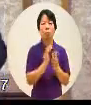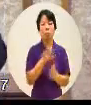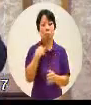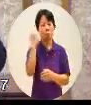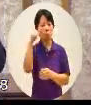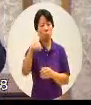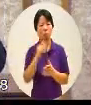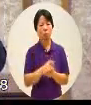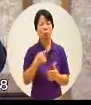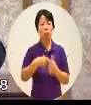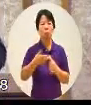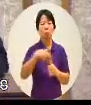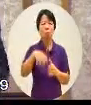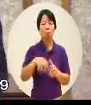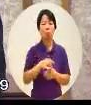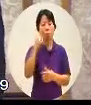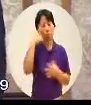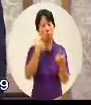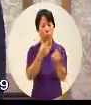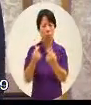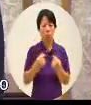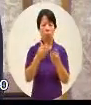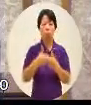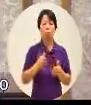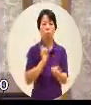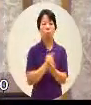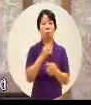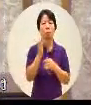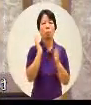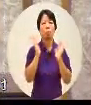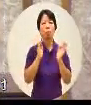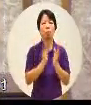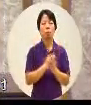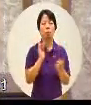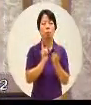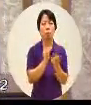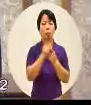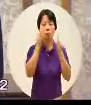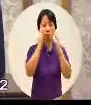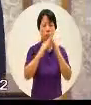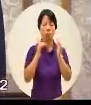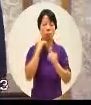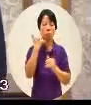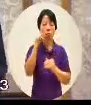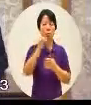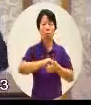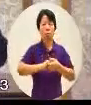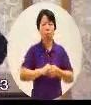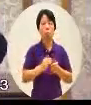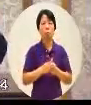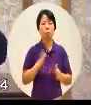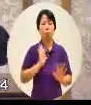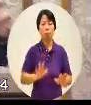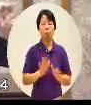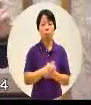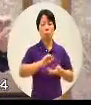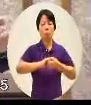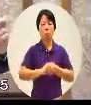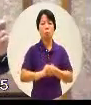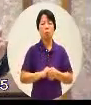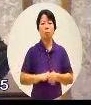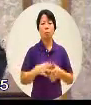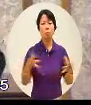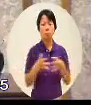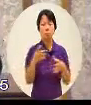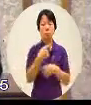教育应该还是有一个共识，而且是对孩子来讲对家长来讲都是比较好的决定，所以目前来讲我们会定一个共通性的